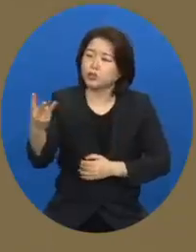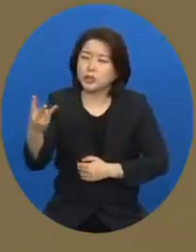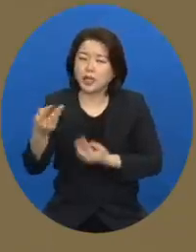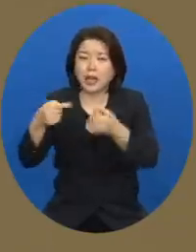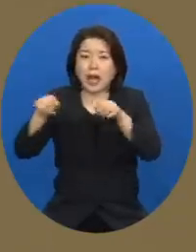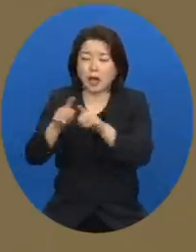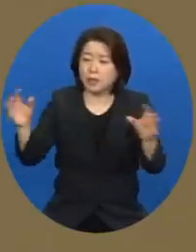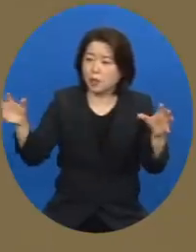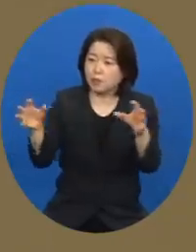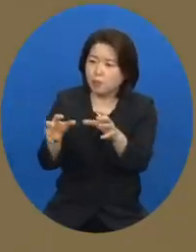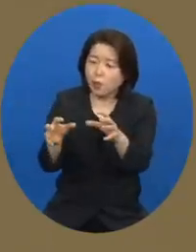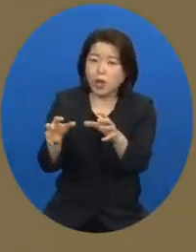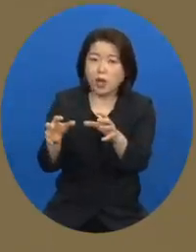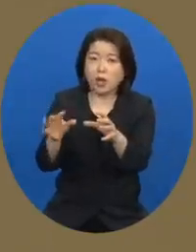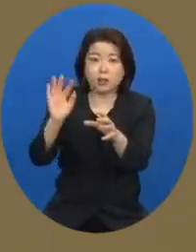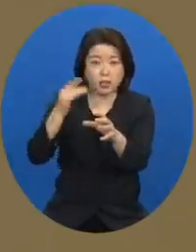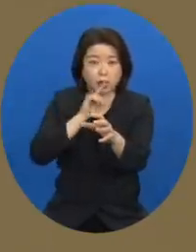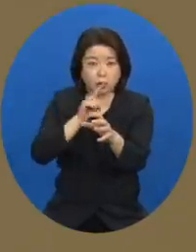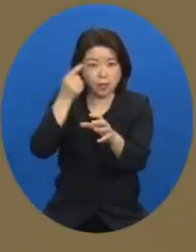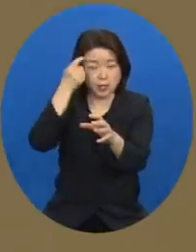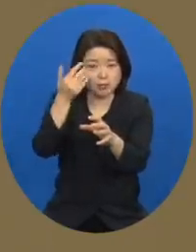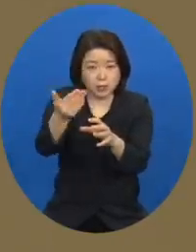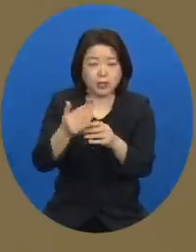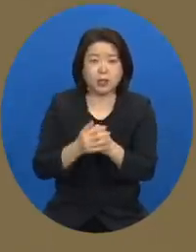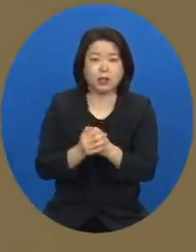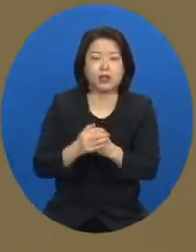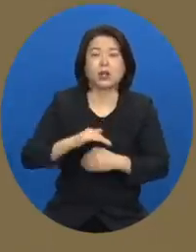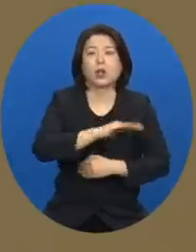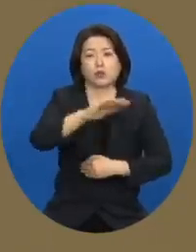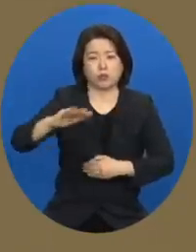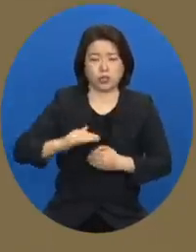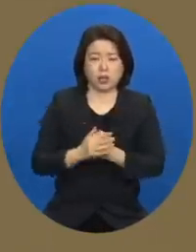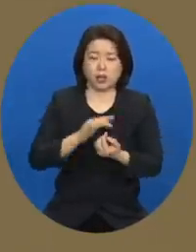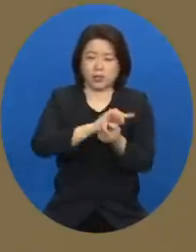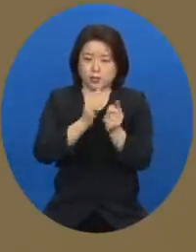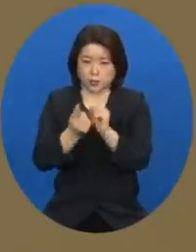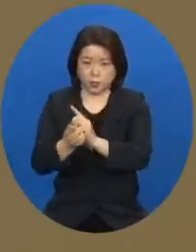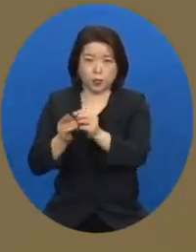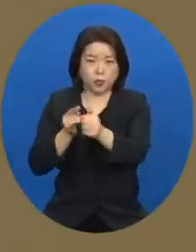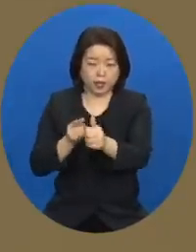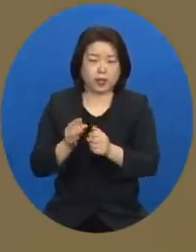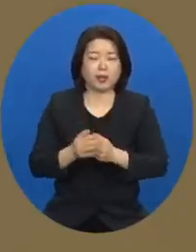함께 모여야 하는 거죠? 우리가 서로에게